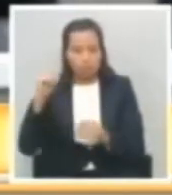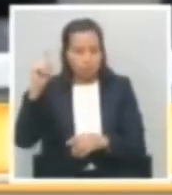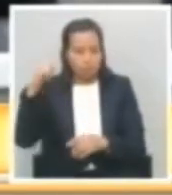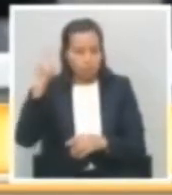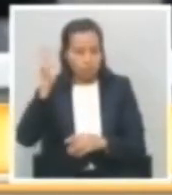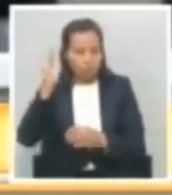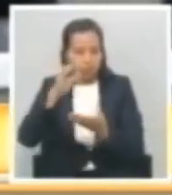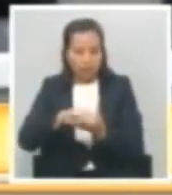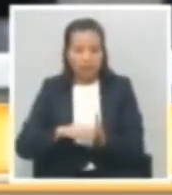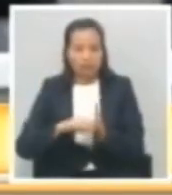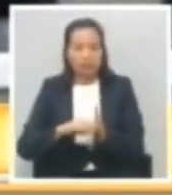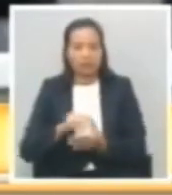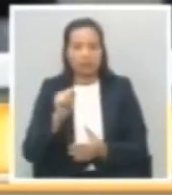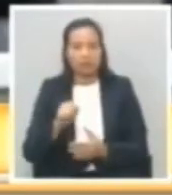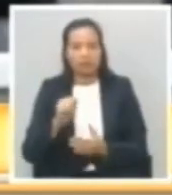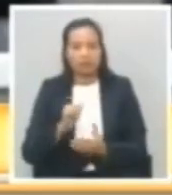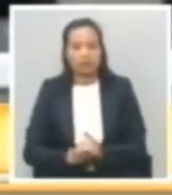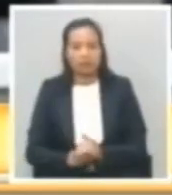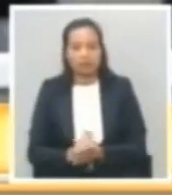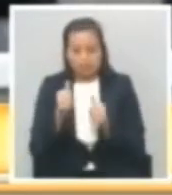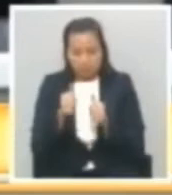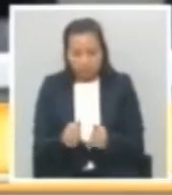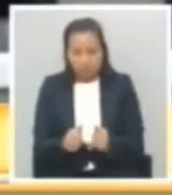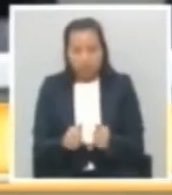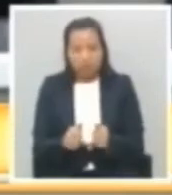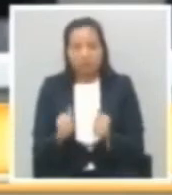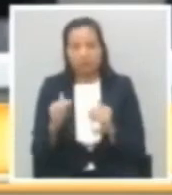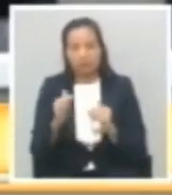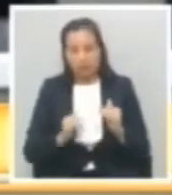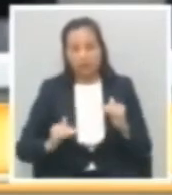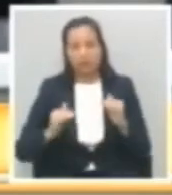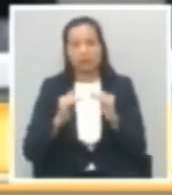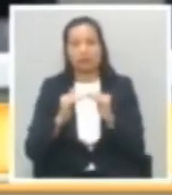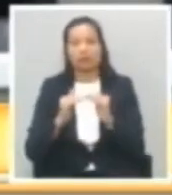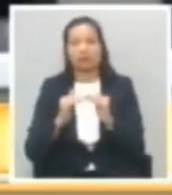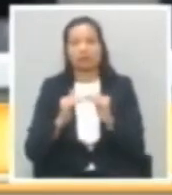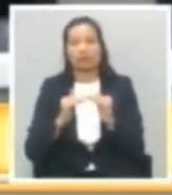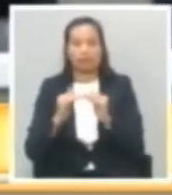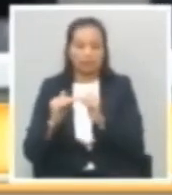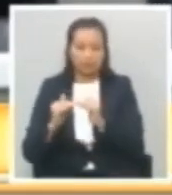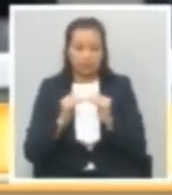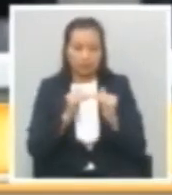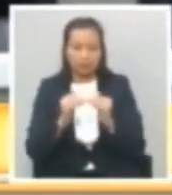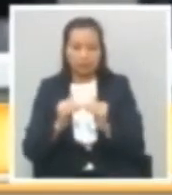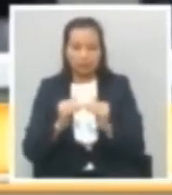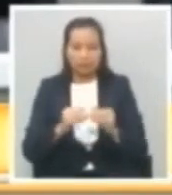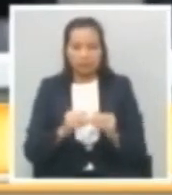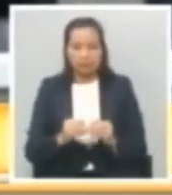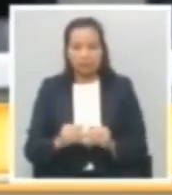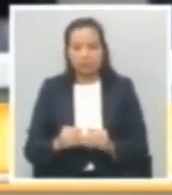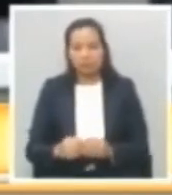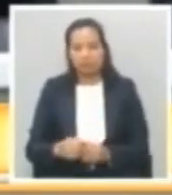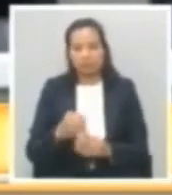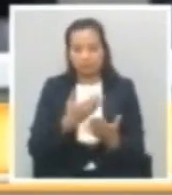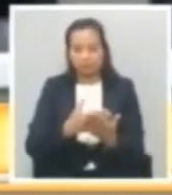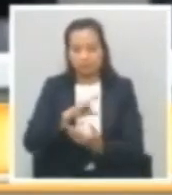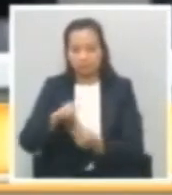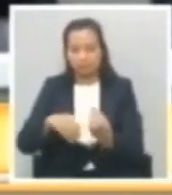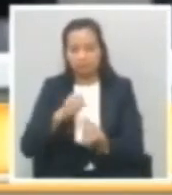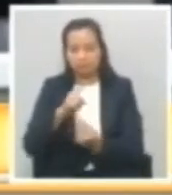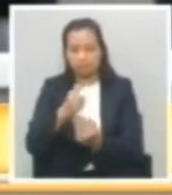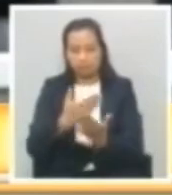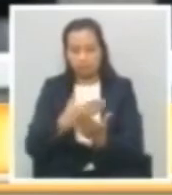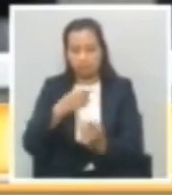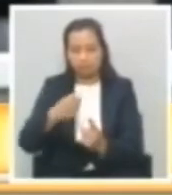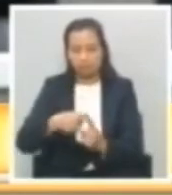ยังไม่ครบถ้วนแล้วก็โดยเฉพาะสิทธิที่จะนำไปสู่ความมั่นคงทางด้านเศรษฐกิจของชีวิตนั้นยังขาดตกบกพ